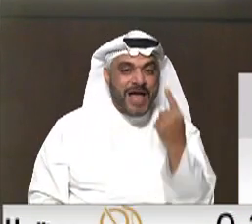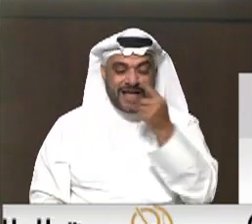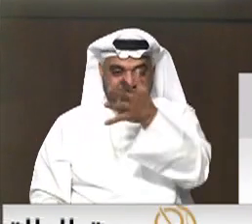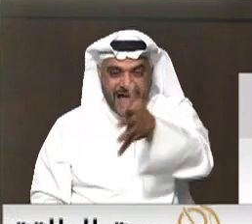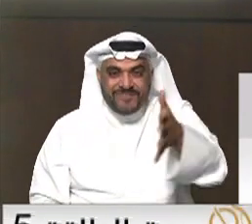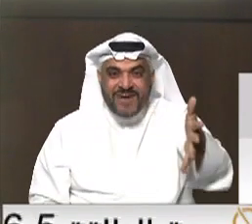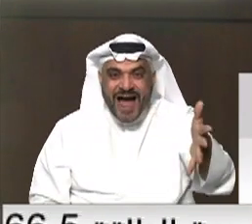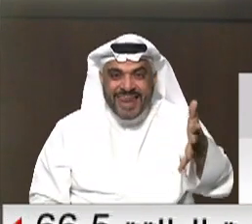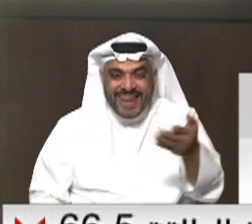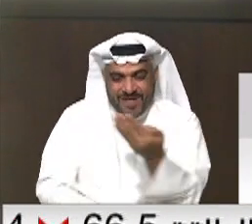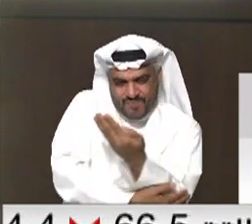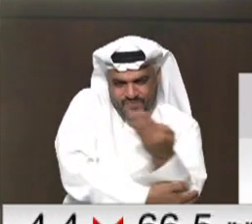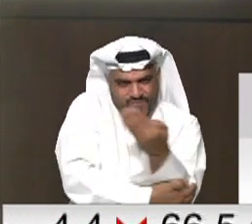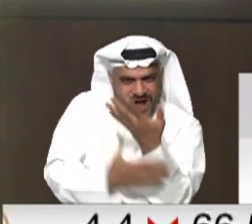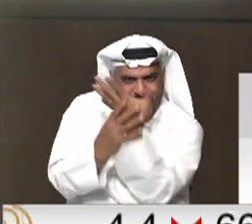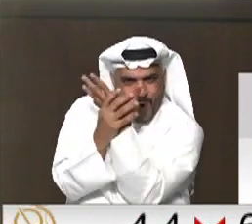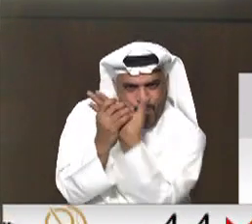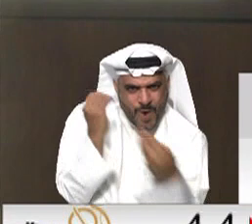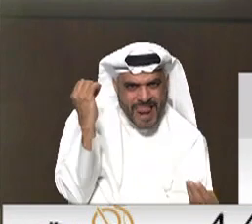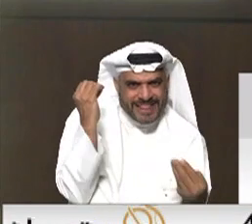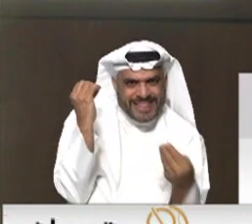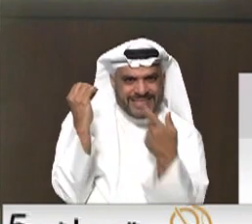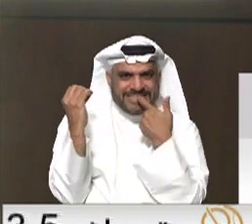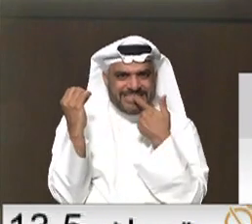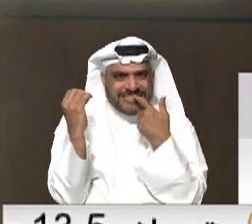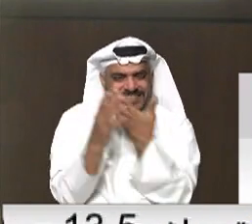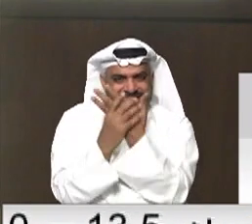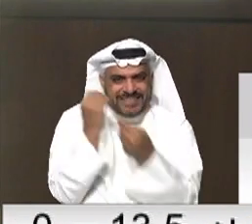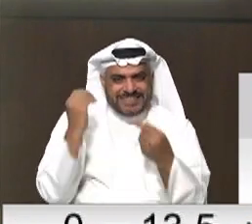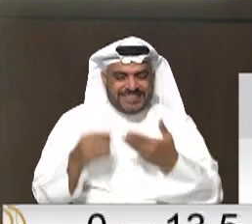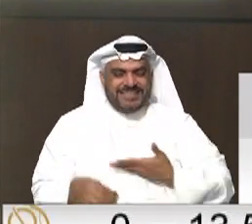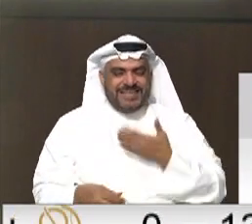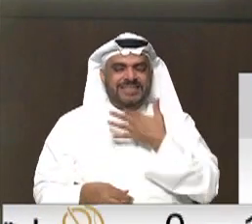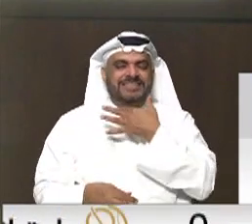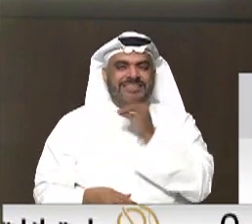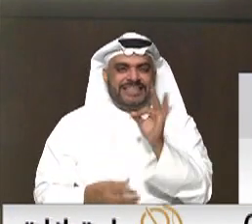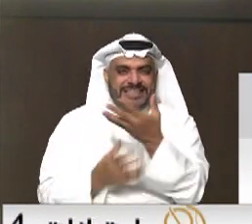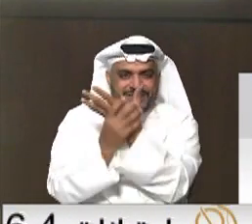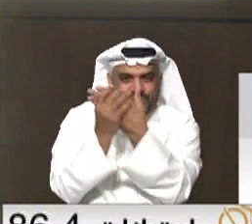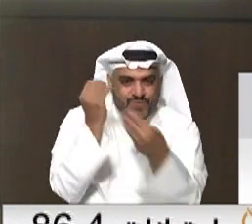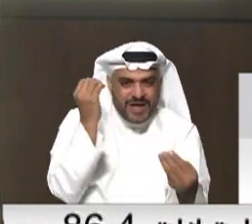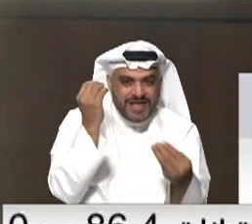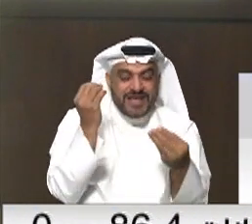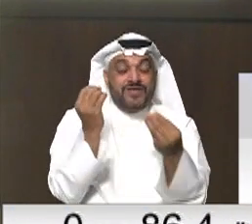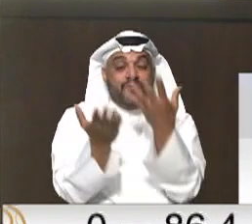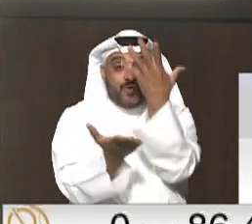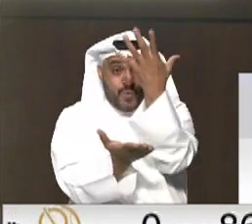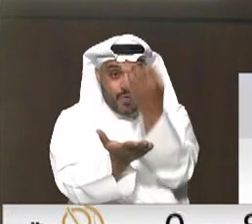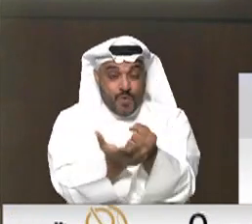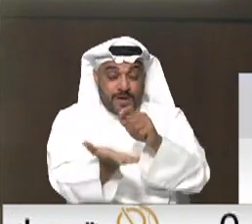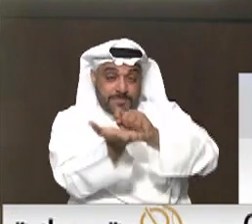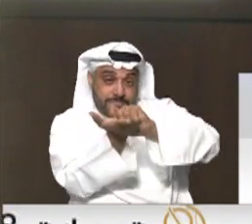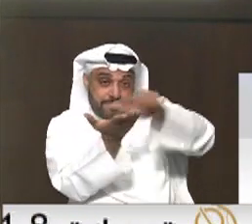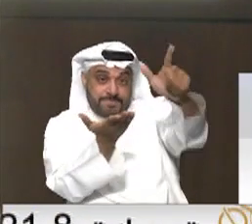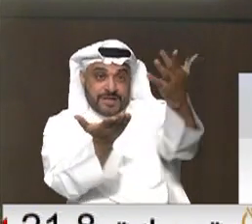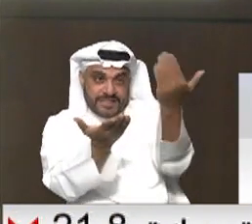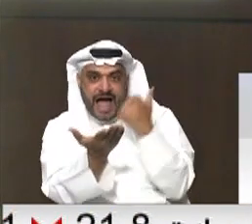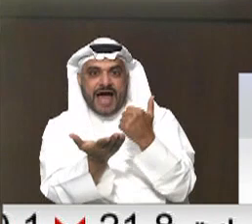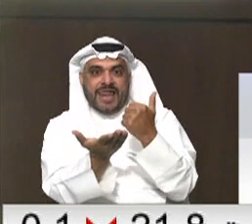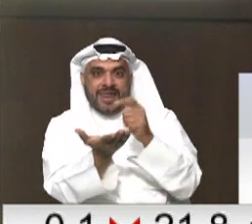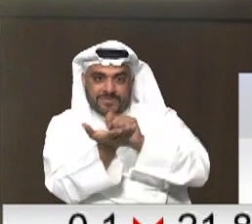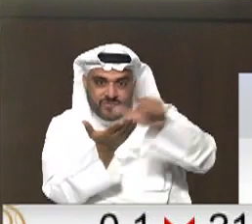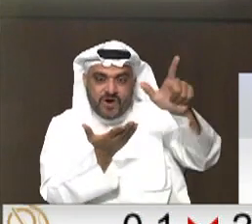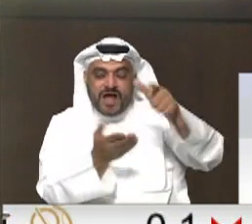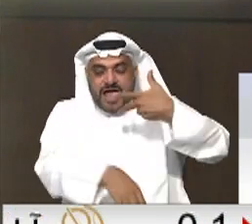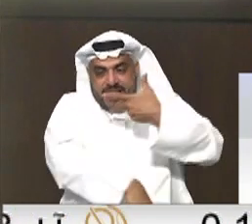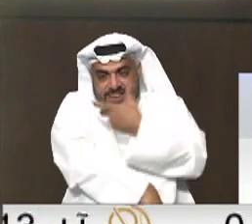لما تطعم الأطفال راح يجي له إشعار أن تطعم هالنوع من التطعيم بأي